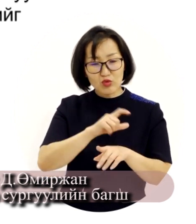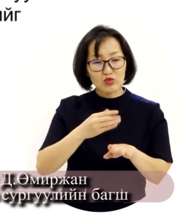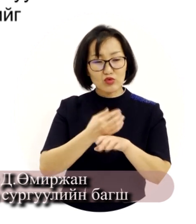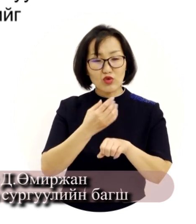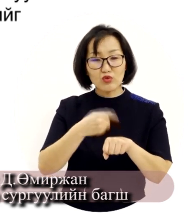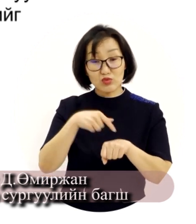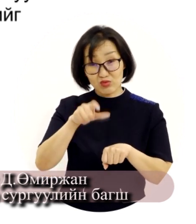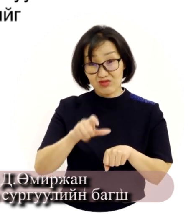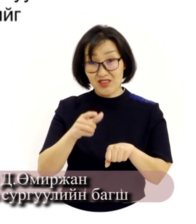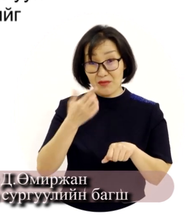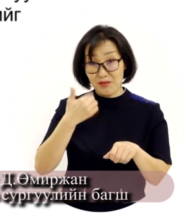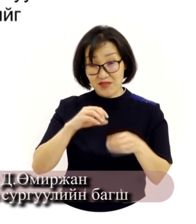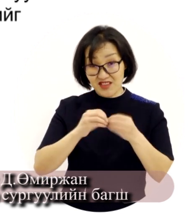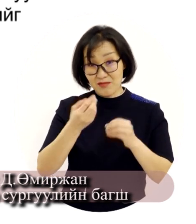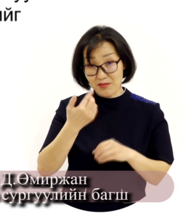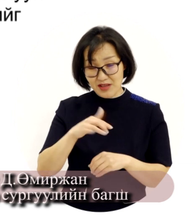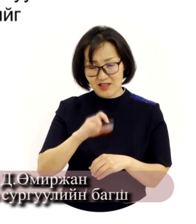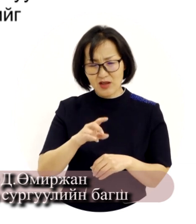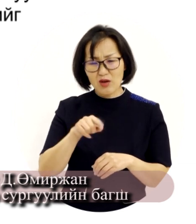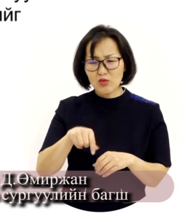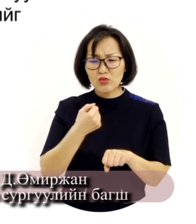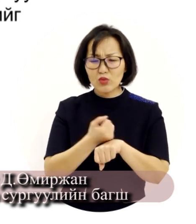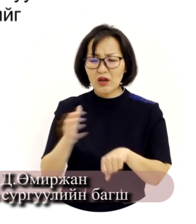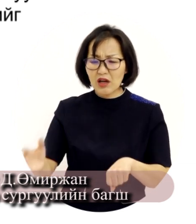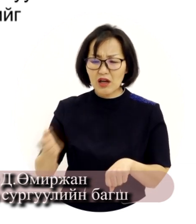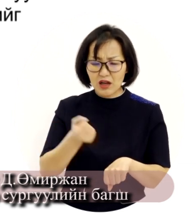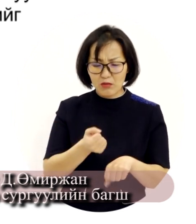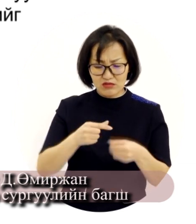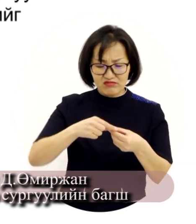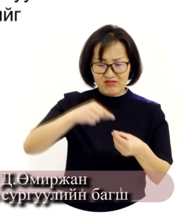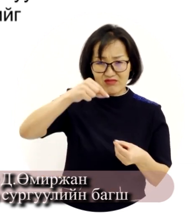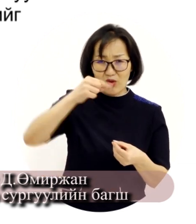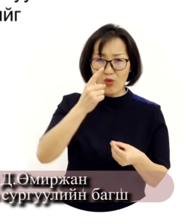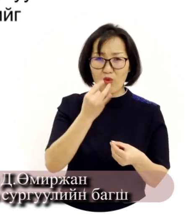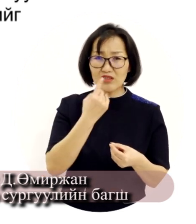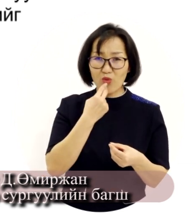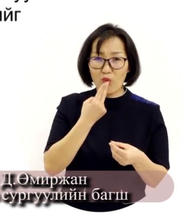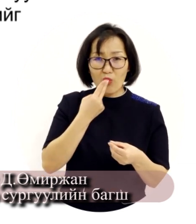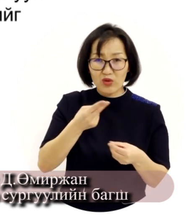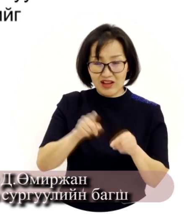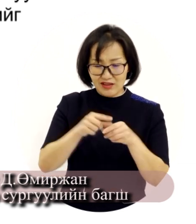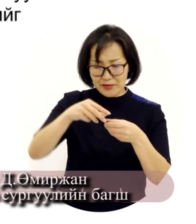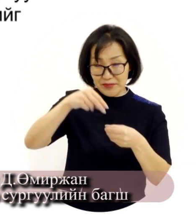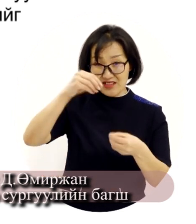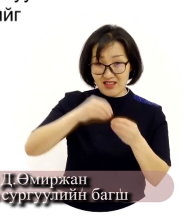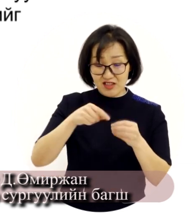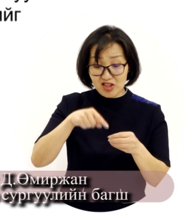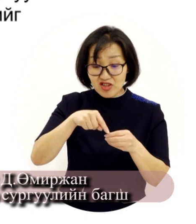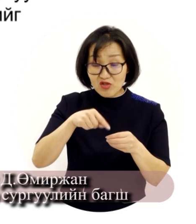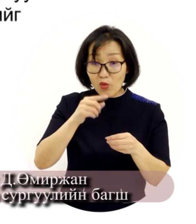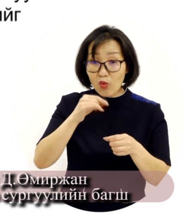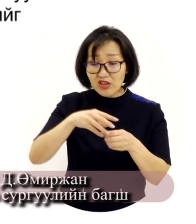өткір, үшкір шығарып, аң аулап, жер қазу сияқты күнделікті өмір тіршілігіне көп керектенген. Бұл